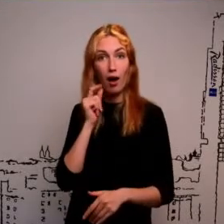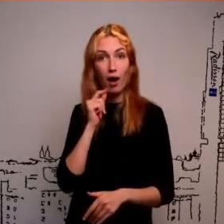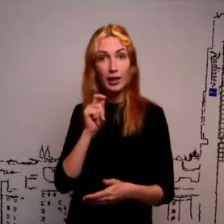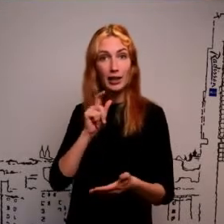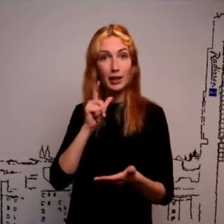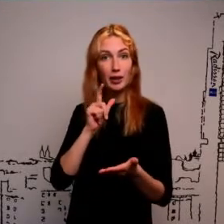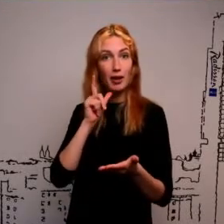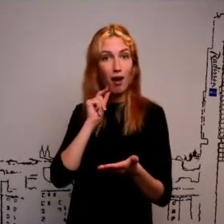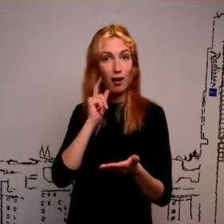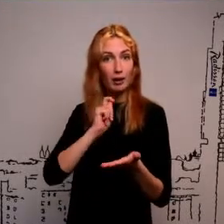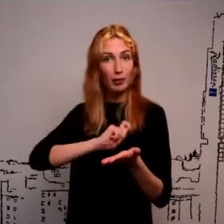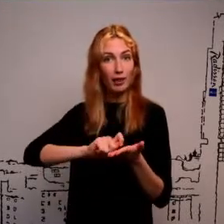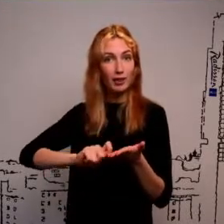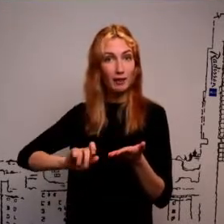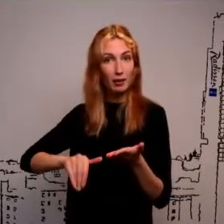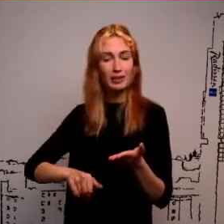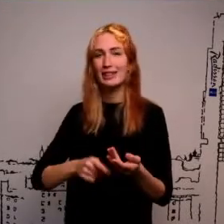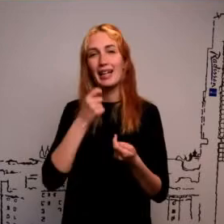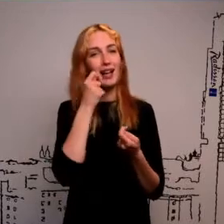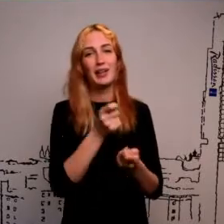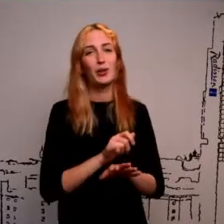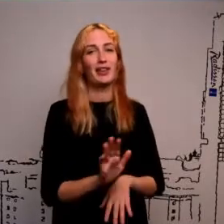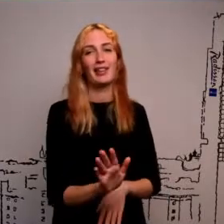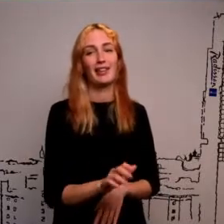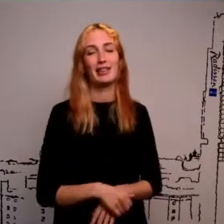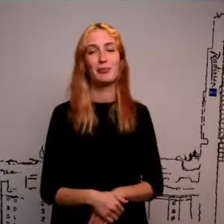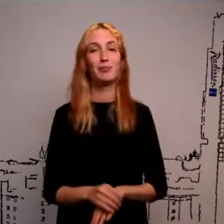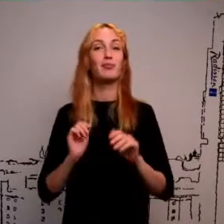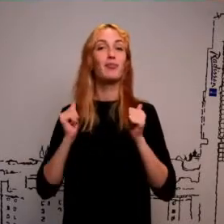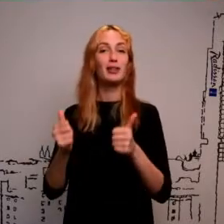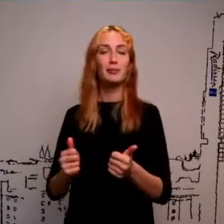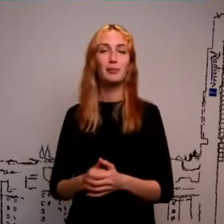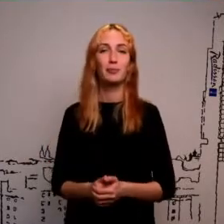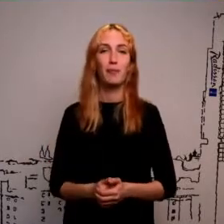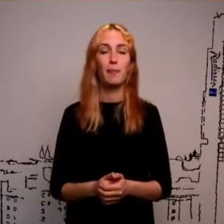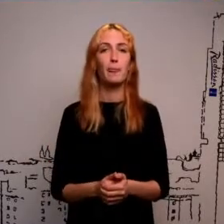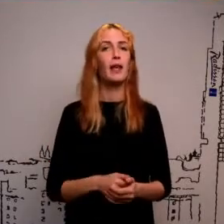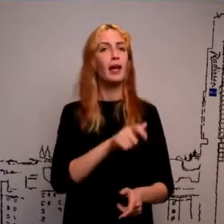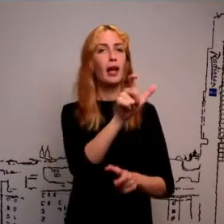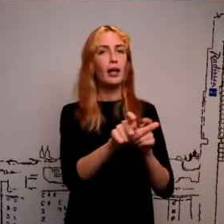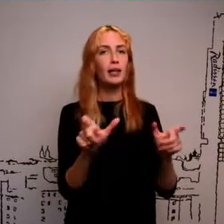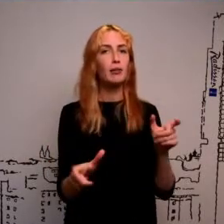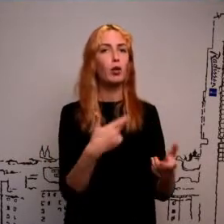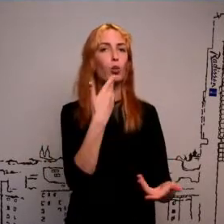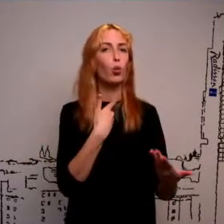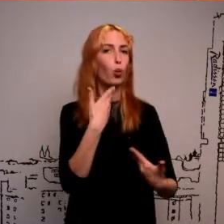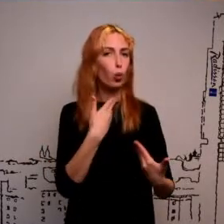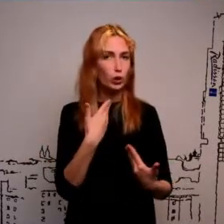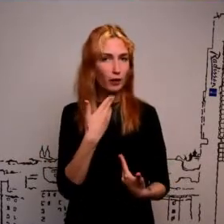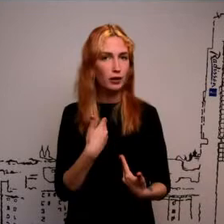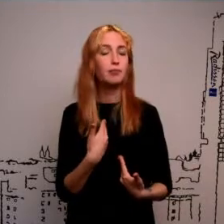piietsiga? Mina küll ei soovitaks. Hästi. Inimesed küsivad meie